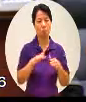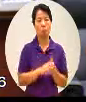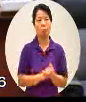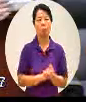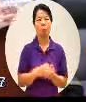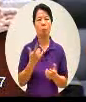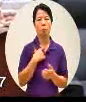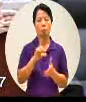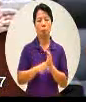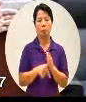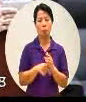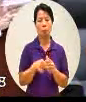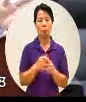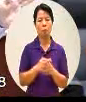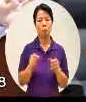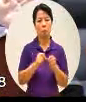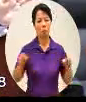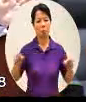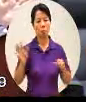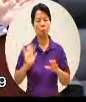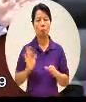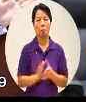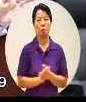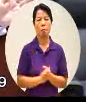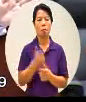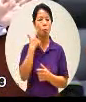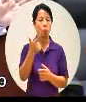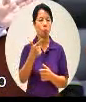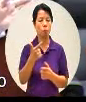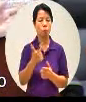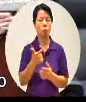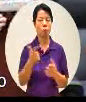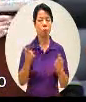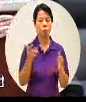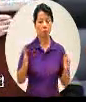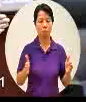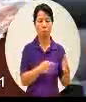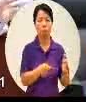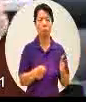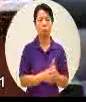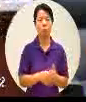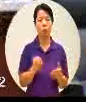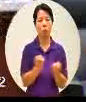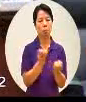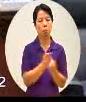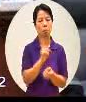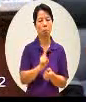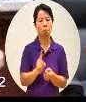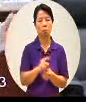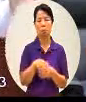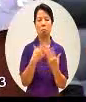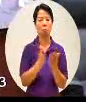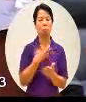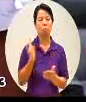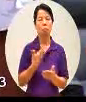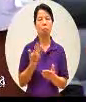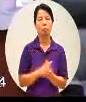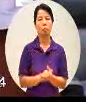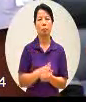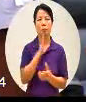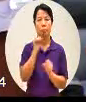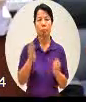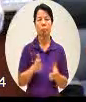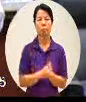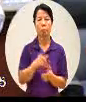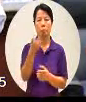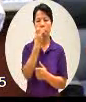按、啊、时间唔免耽啊久啊，唔免讲我一届哦半冬要出单啊，无人知嘞。啊这样子是不是你